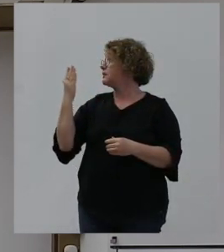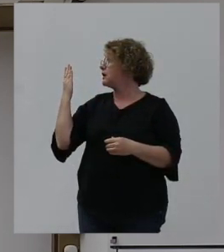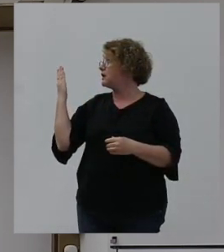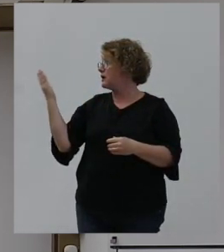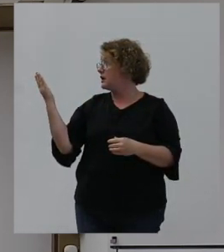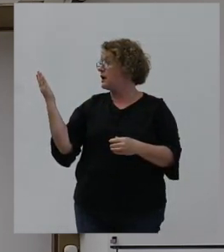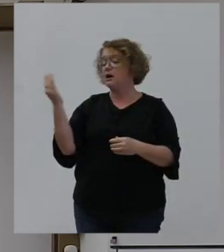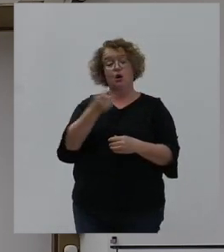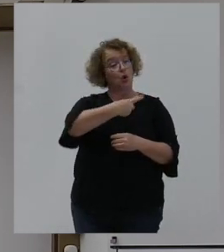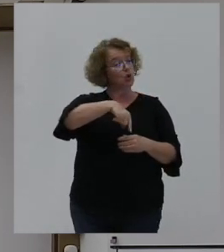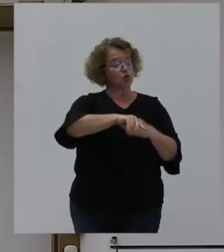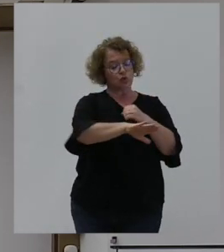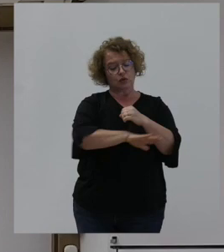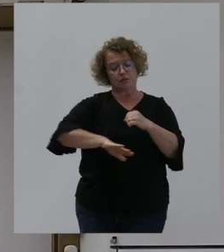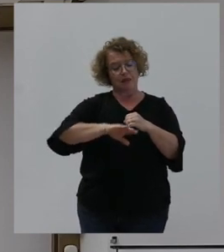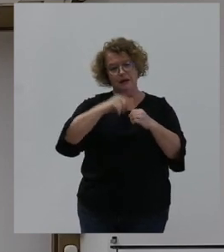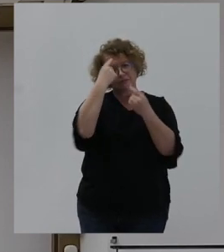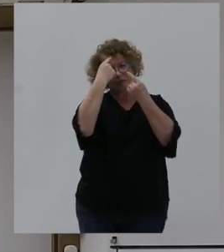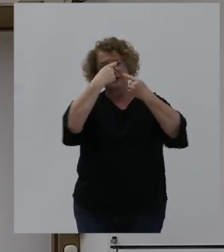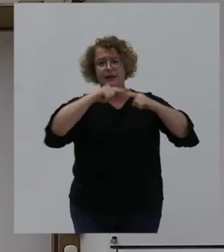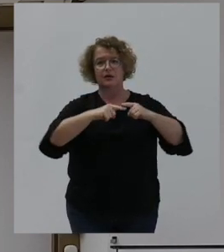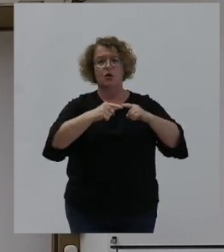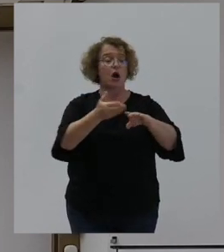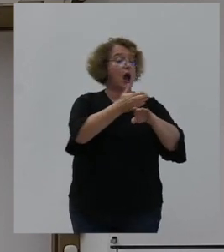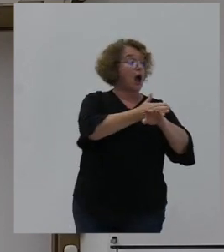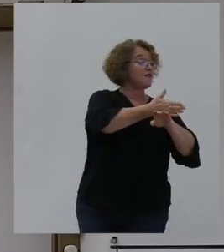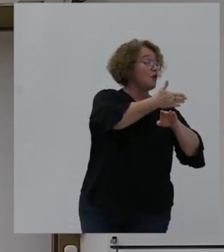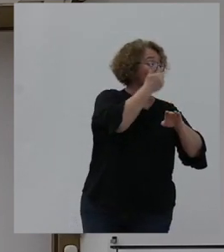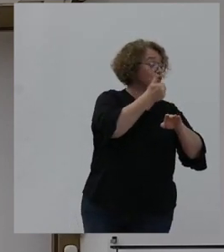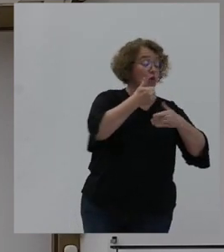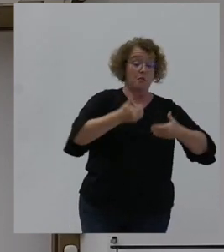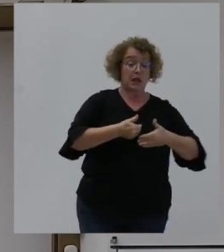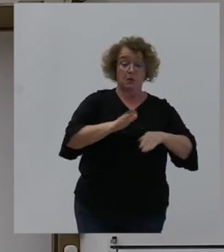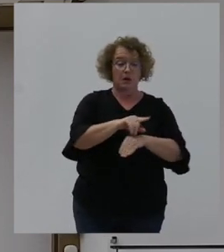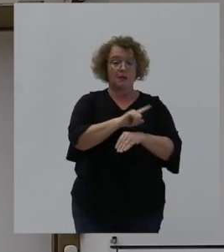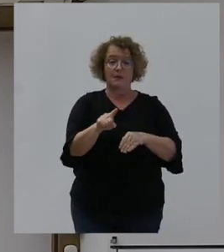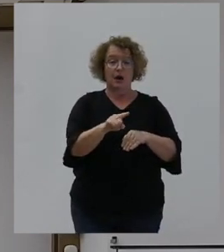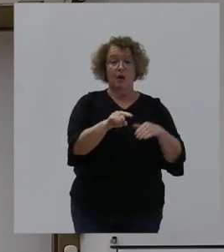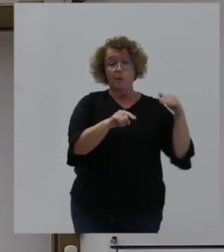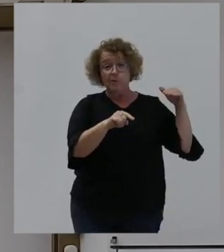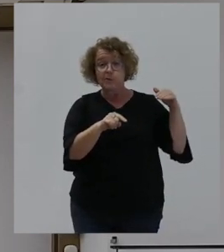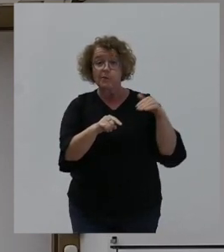on est sur un désaccord fondamental qui est ça marchait mieux avant, ça marche moins bien maintenant.